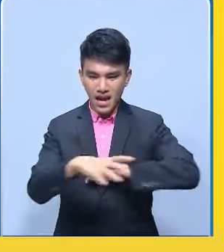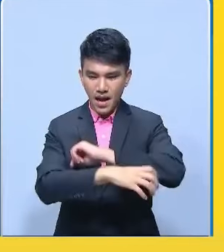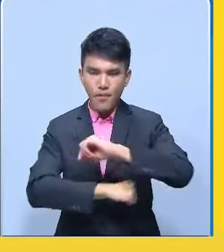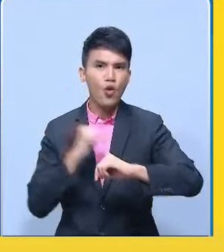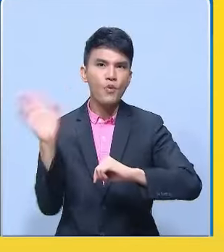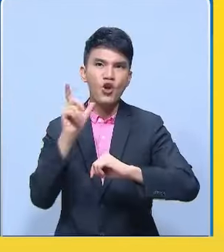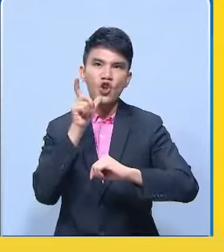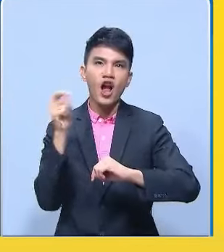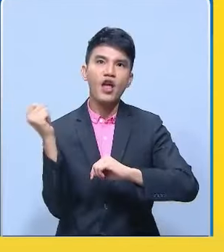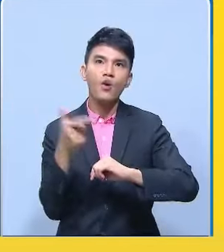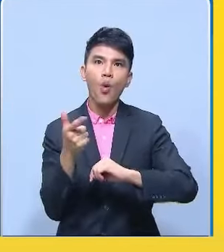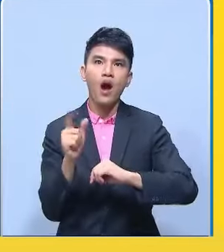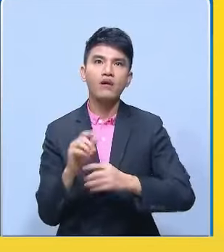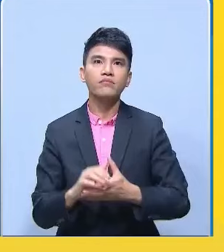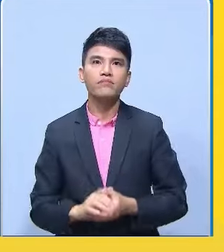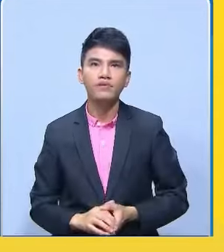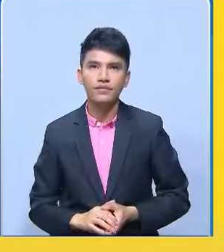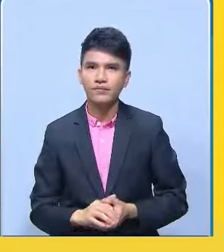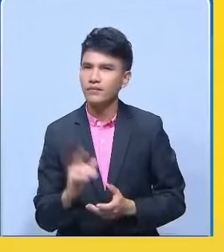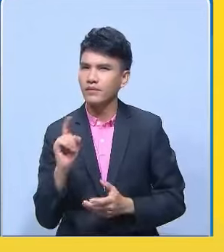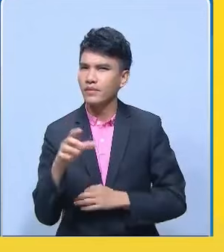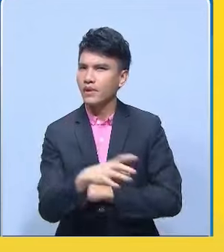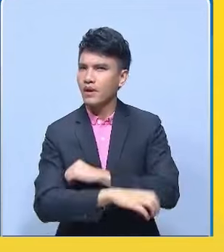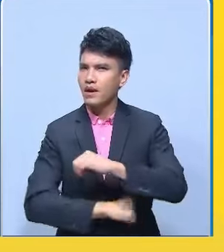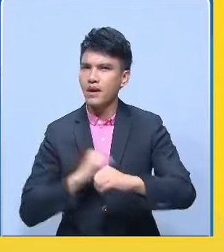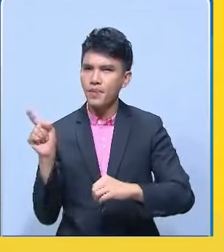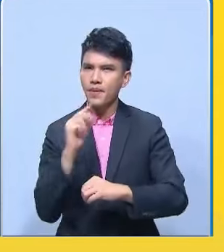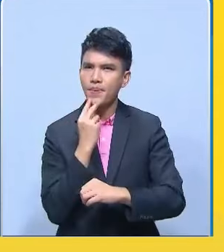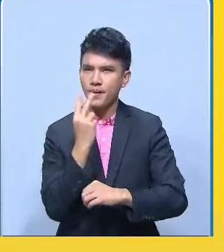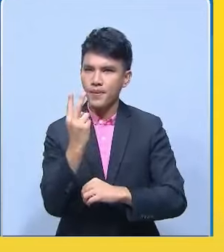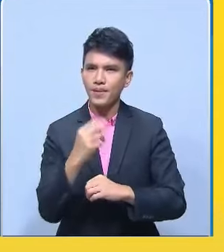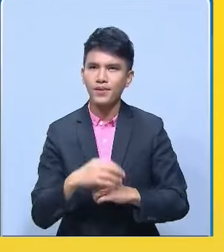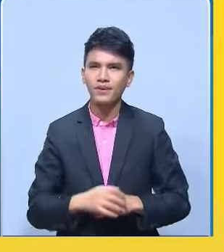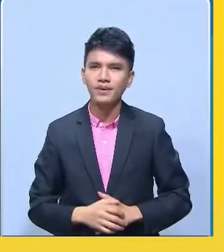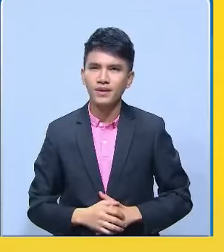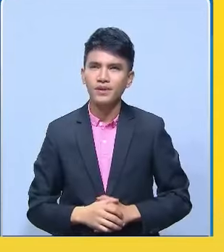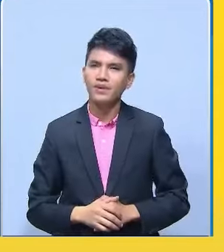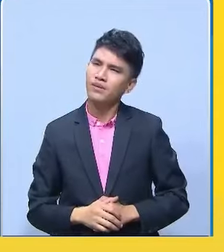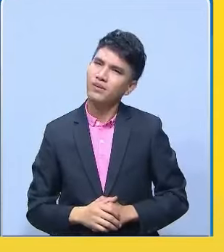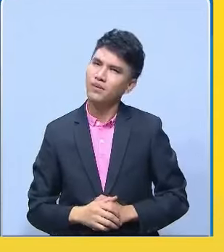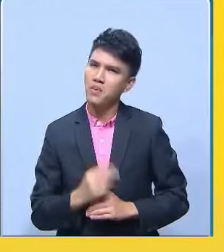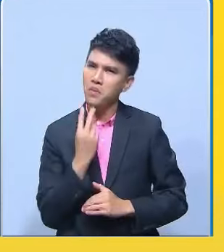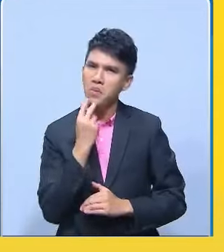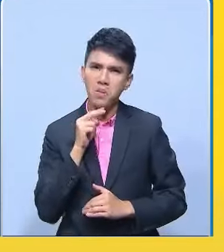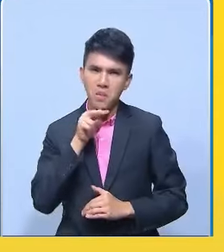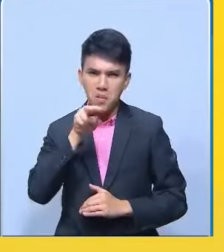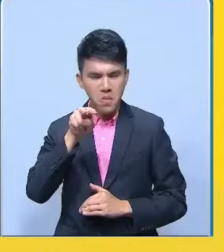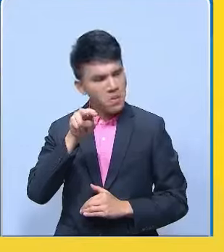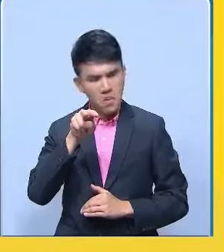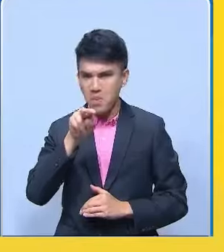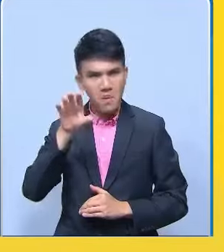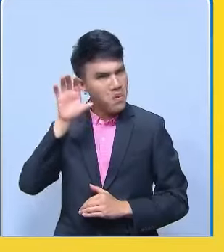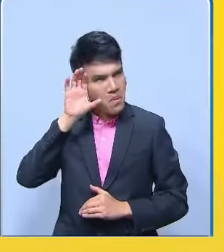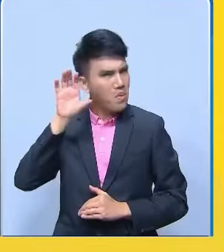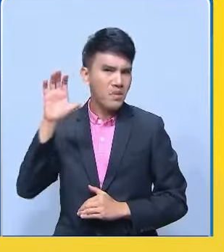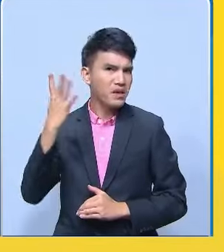ใหญ่กว่านั้นยาวกว่านั้นสิ่งที่ว่าคืออะไรไปดูกันหน่อย ค่ะ คือแทบไม่เชื่อสายตาจริงๆว่าจะมาก่อเห